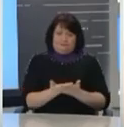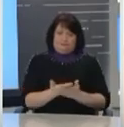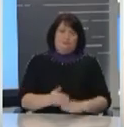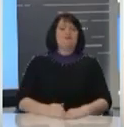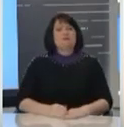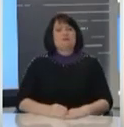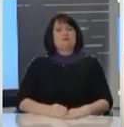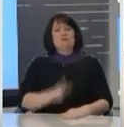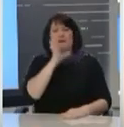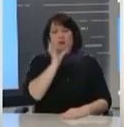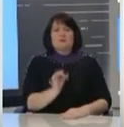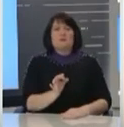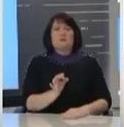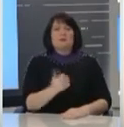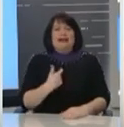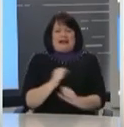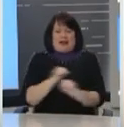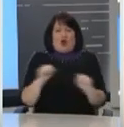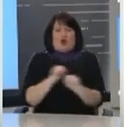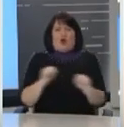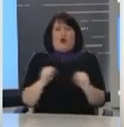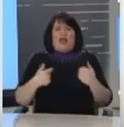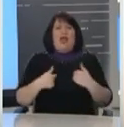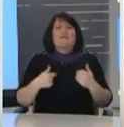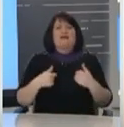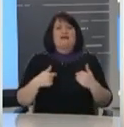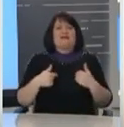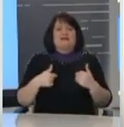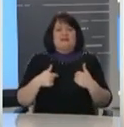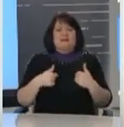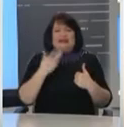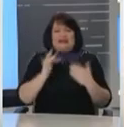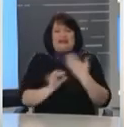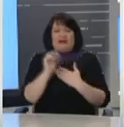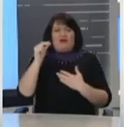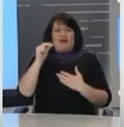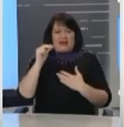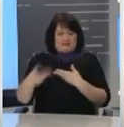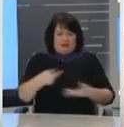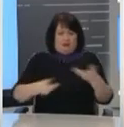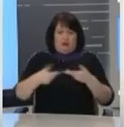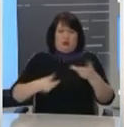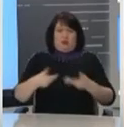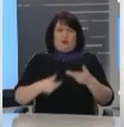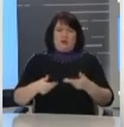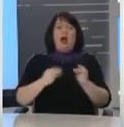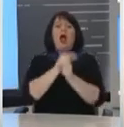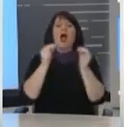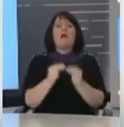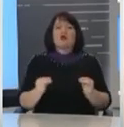πραγματικά σπάσει ρεκόρ στο σημείο αυτό, στο θέμα αυτό, με αποτέλεσμα να έχουν